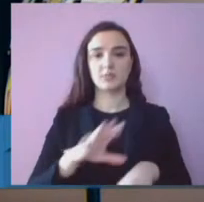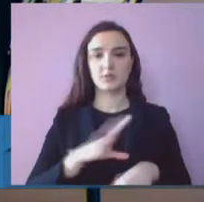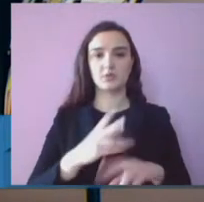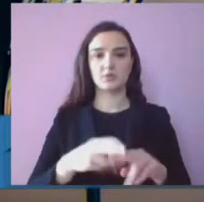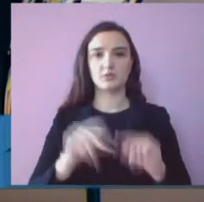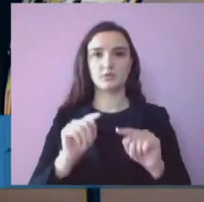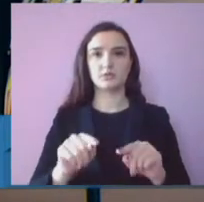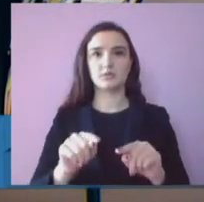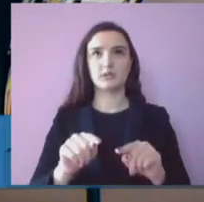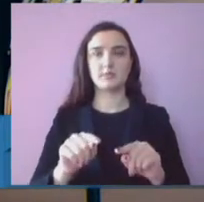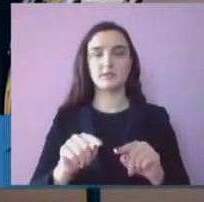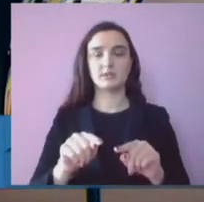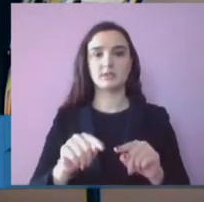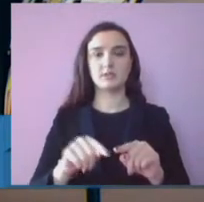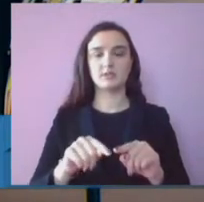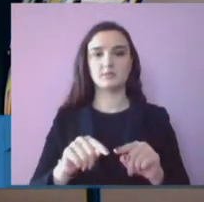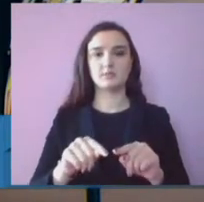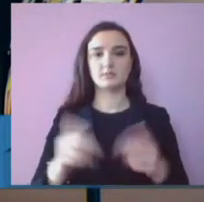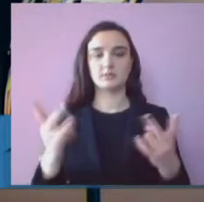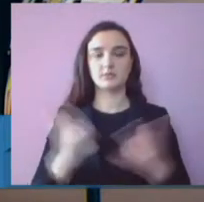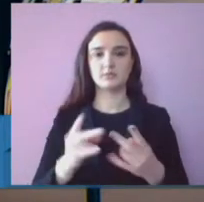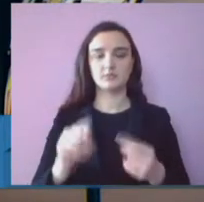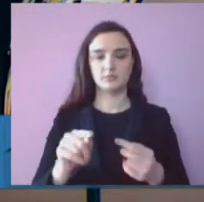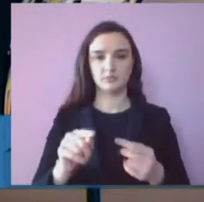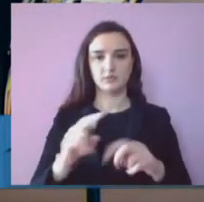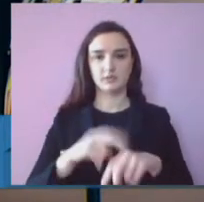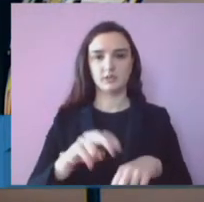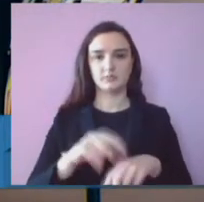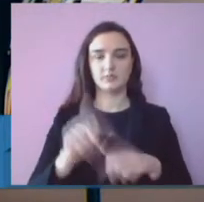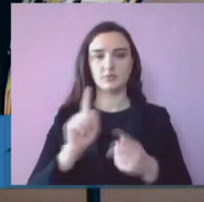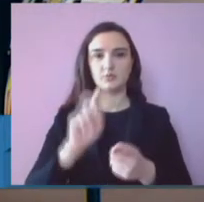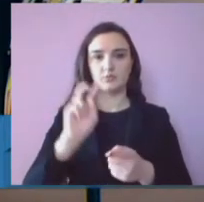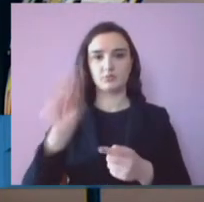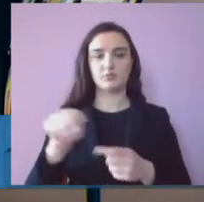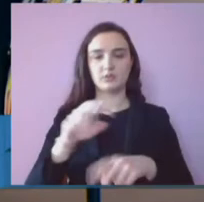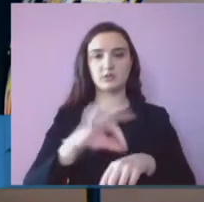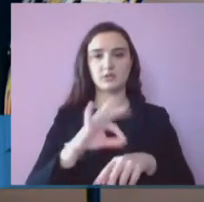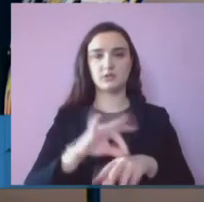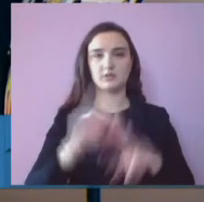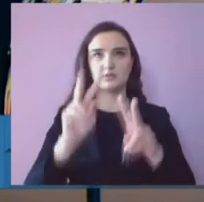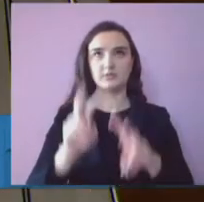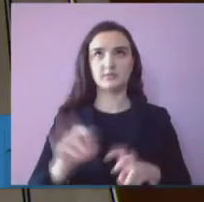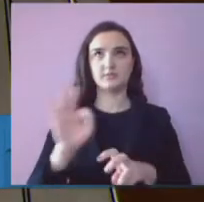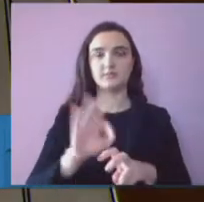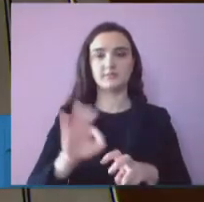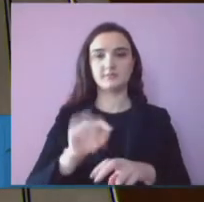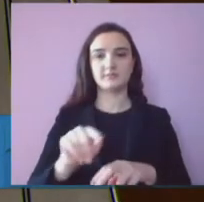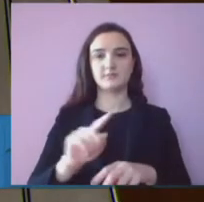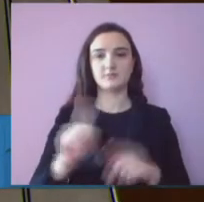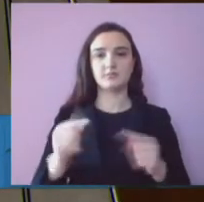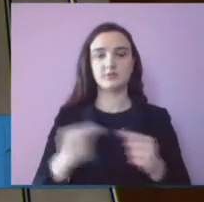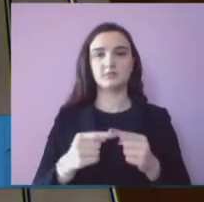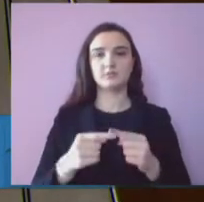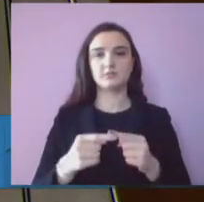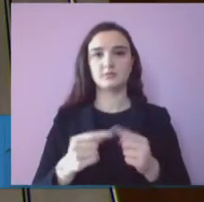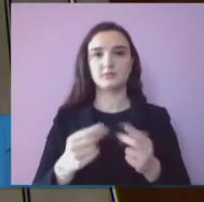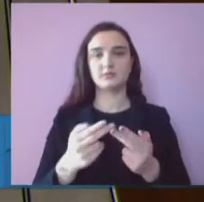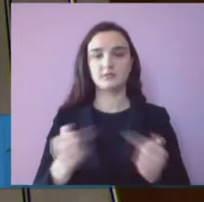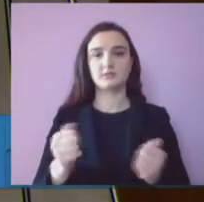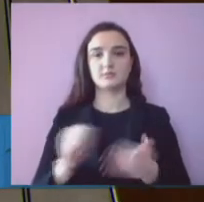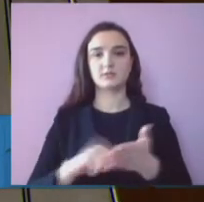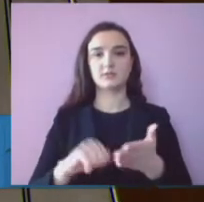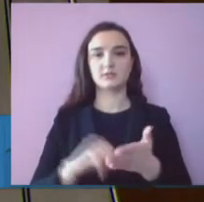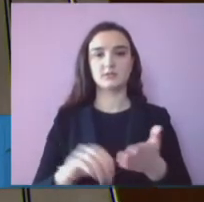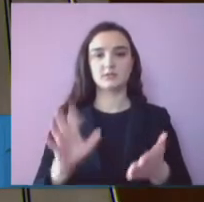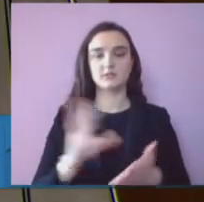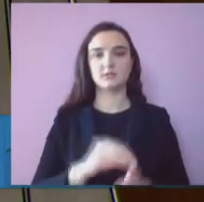Ამიტომ საჭირო არის სათანადო საექიმო კონსულტაცია და დიაგნოსტიკური ტესტების ჩატარება. Რომ დაზუსტდეს ნამდვილად ამას კავშირდება თუ არა